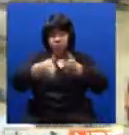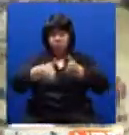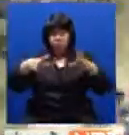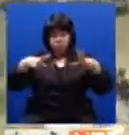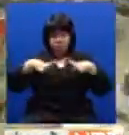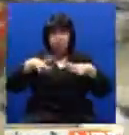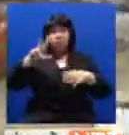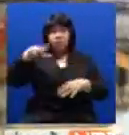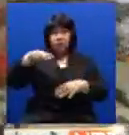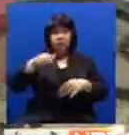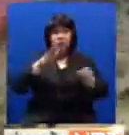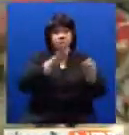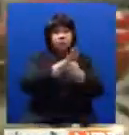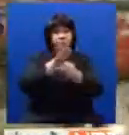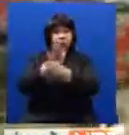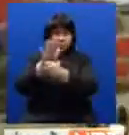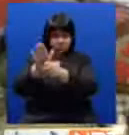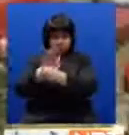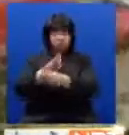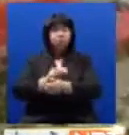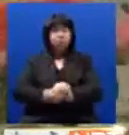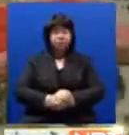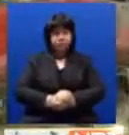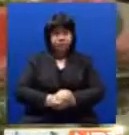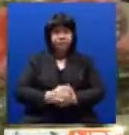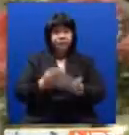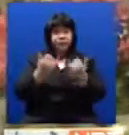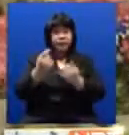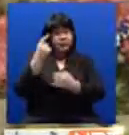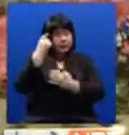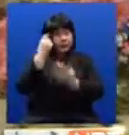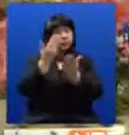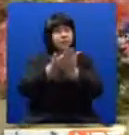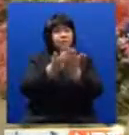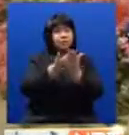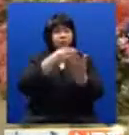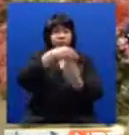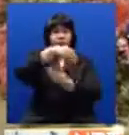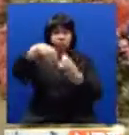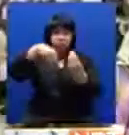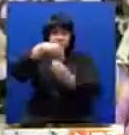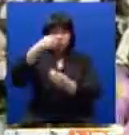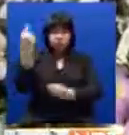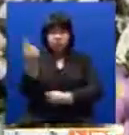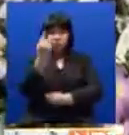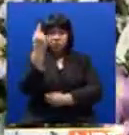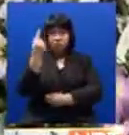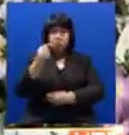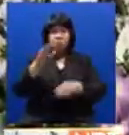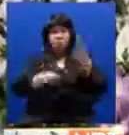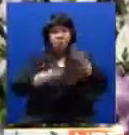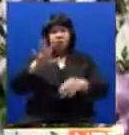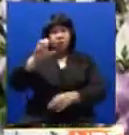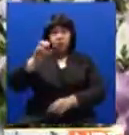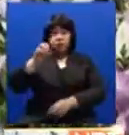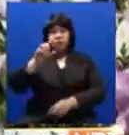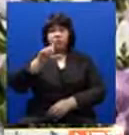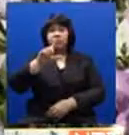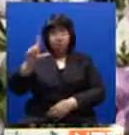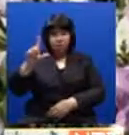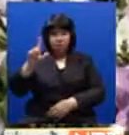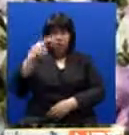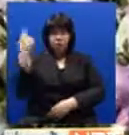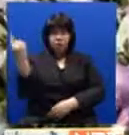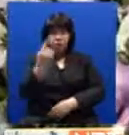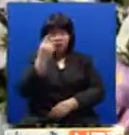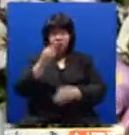ผู้เข้าพักจนเต็เกืบทั้งหมดค่ะคาดว่าก็จะมเงิสะพัสจากนักทองเที่ยวมากกวา 50 ล้านบาทซึ่งแงท้องเที่ยวยอ